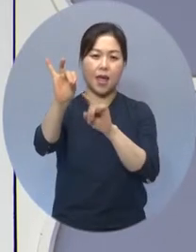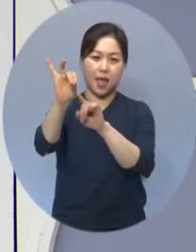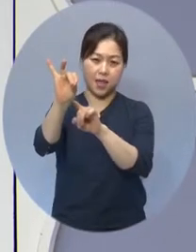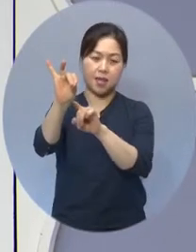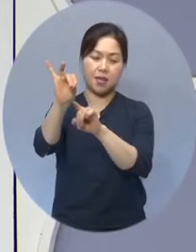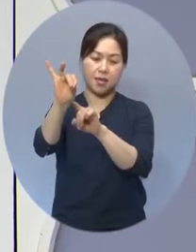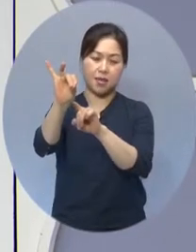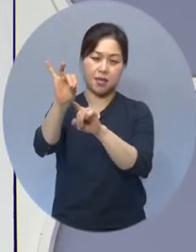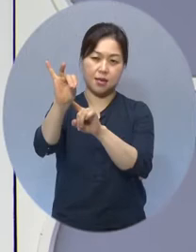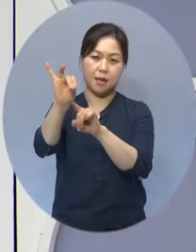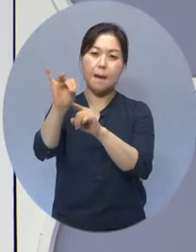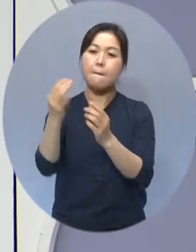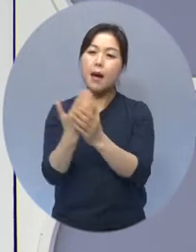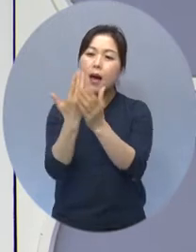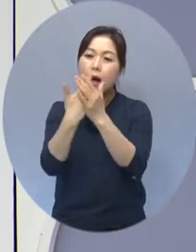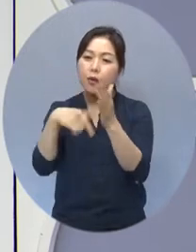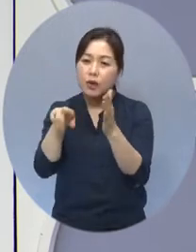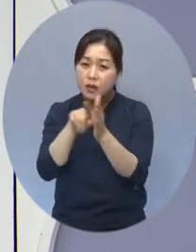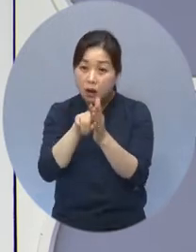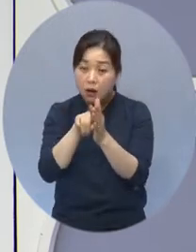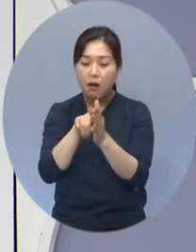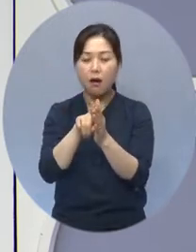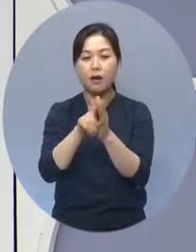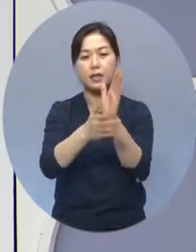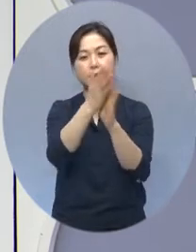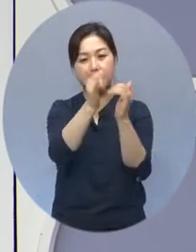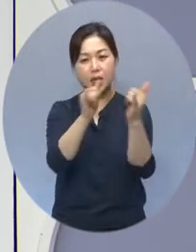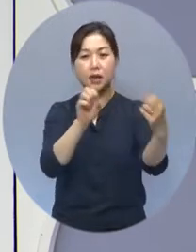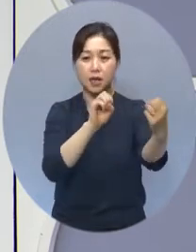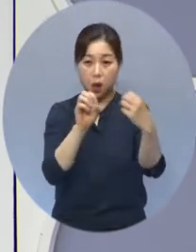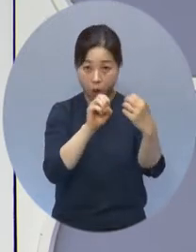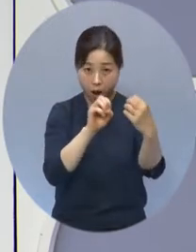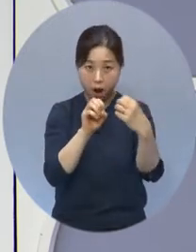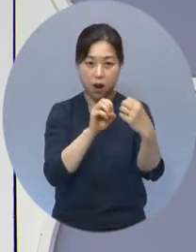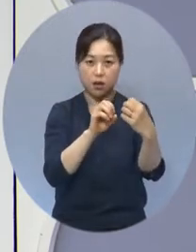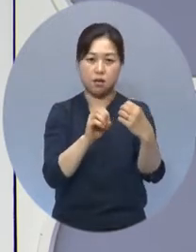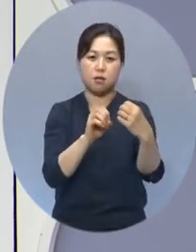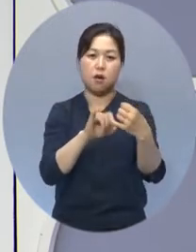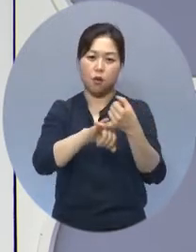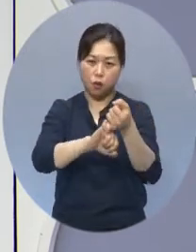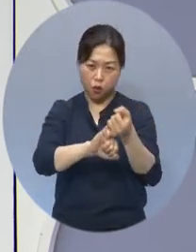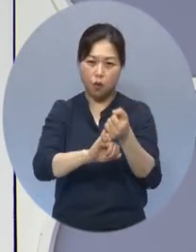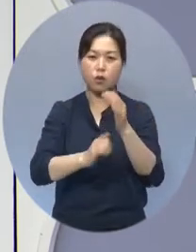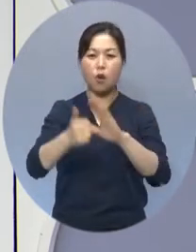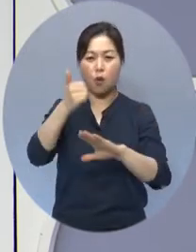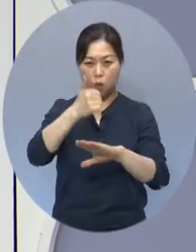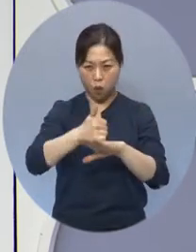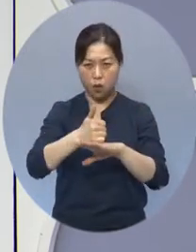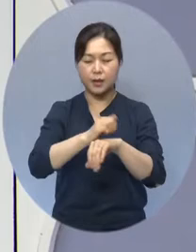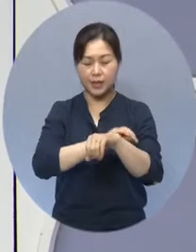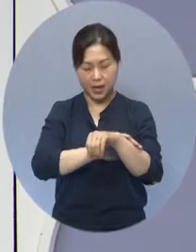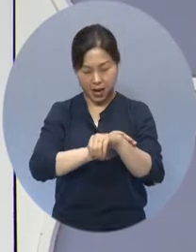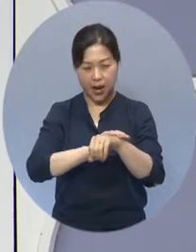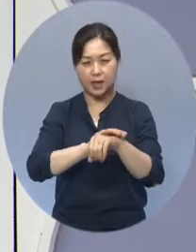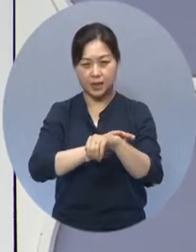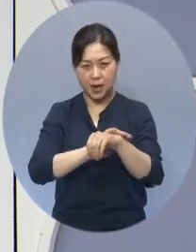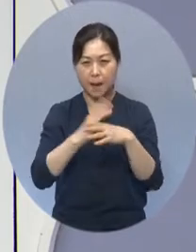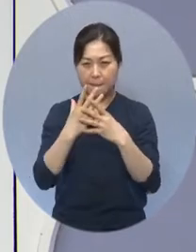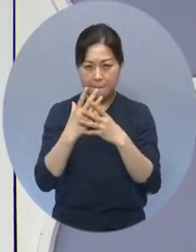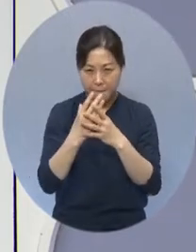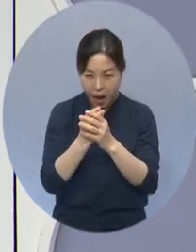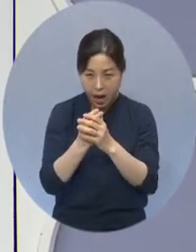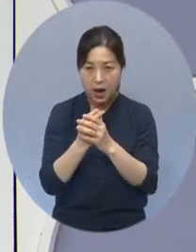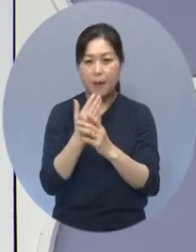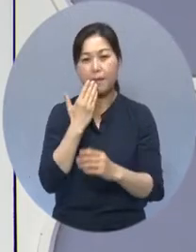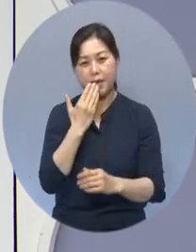함께 소통하면서 반드시 성공적으로 안수해 나갈 것을 굳게 믿고 또 다짐을